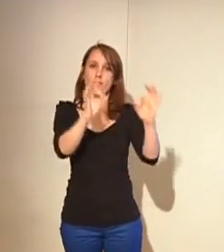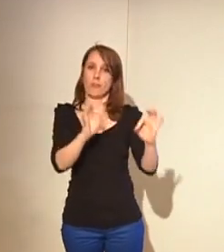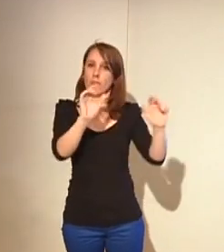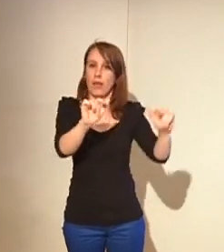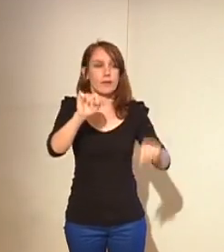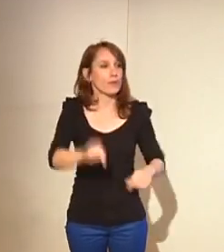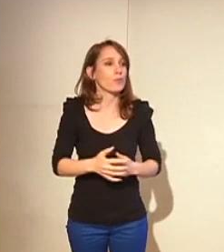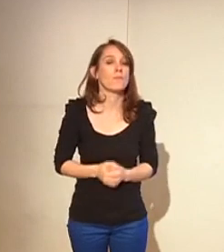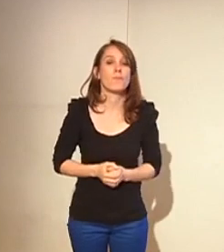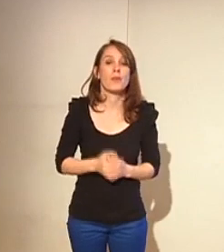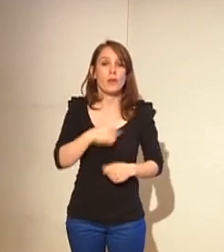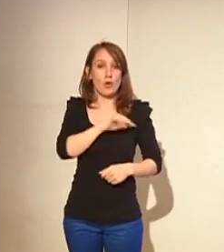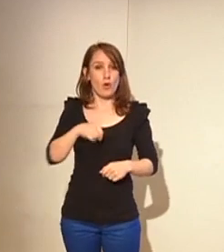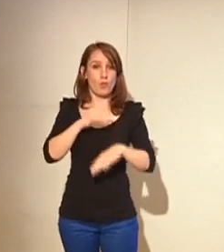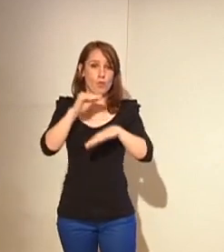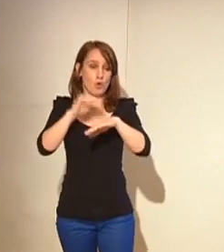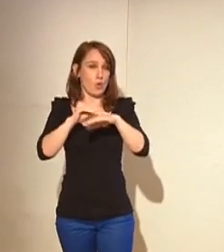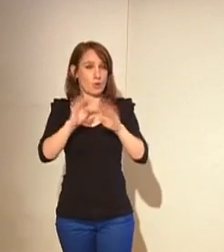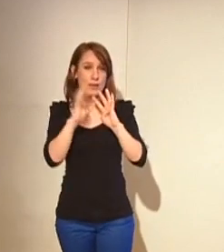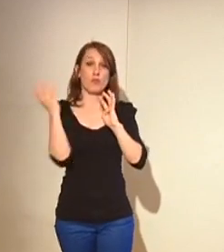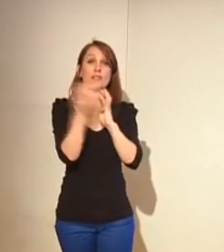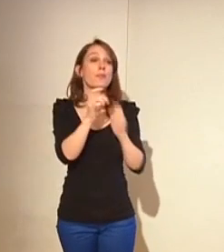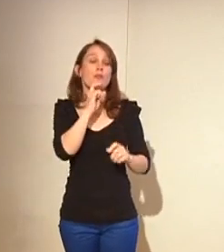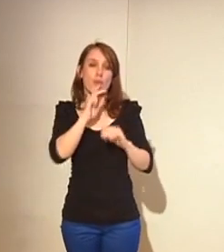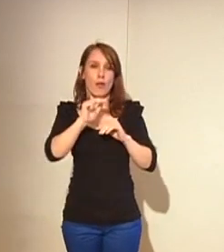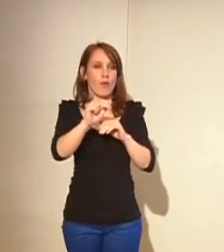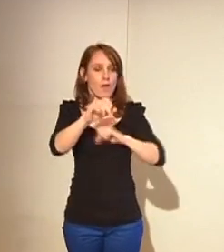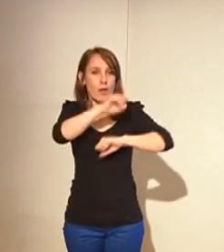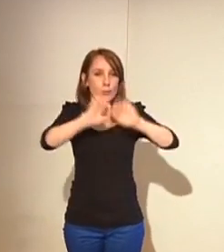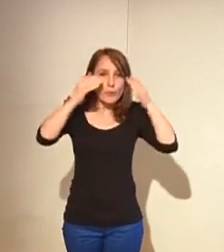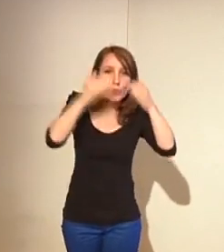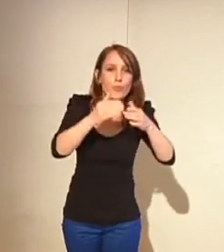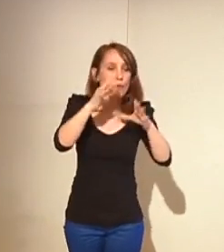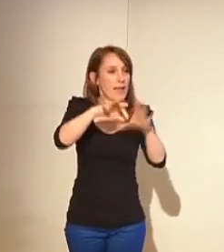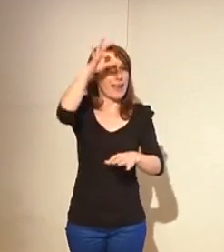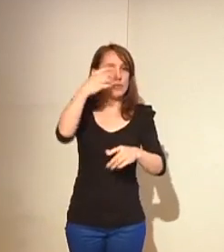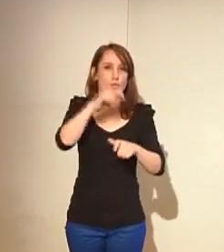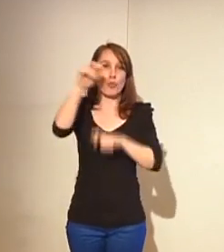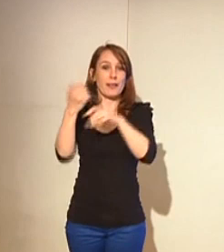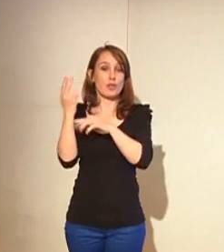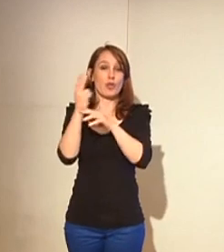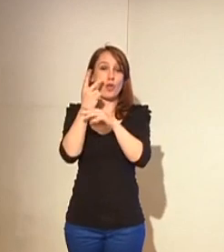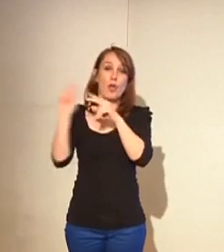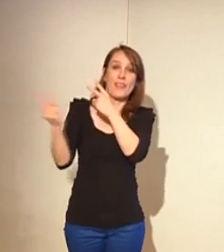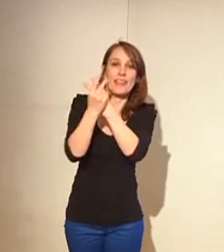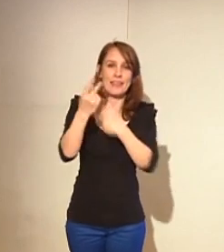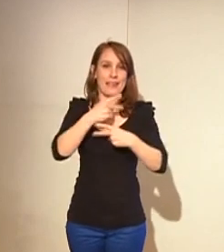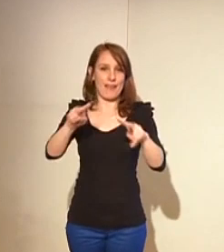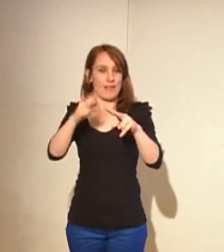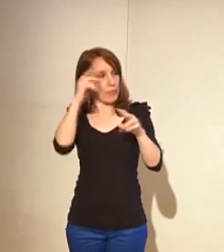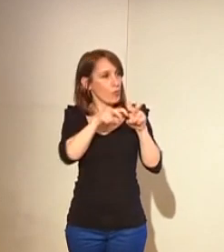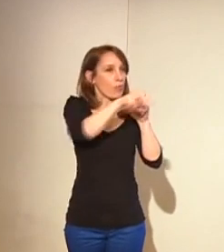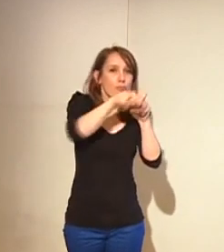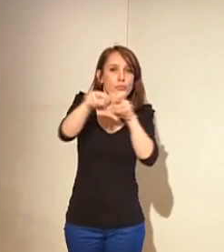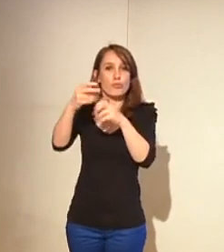municipal sera consacrée plus tard à l'élection des représentants de la Ville dans des nombreux organismes extérieurs dans les associations et des